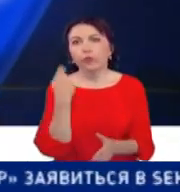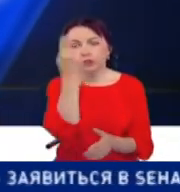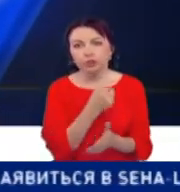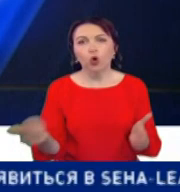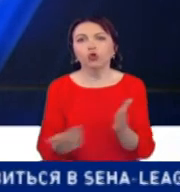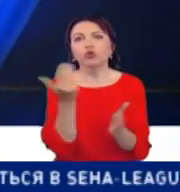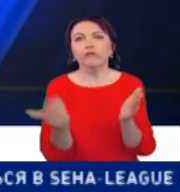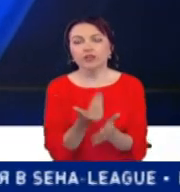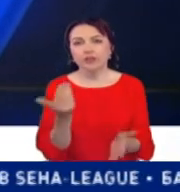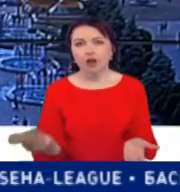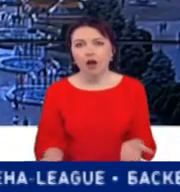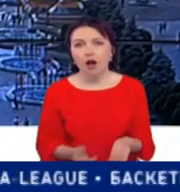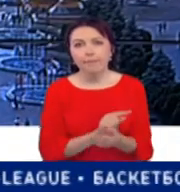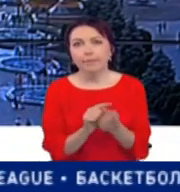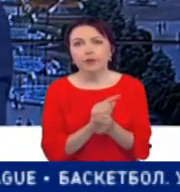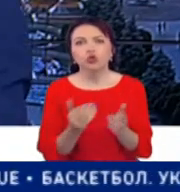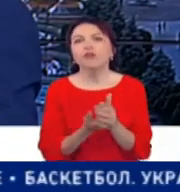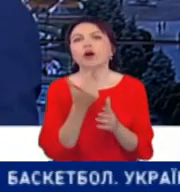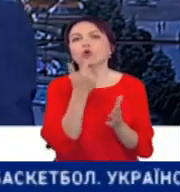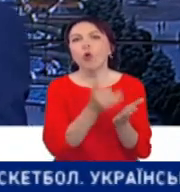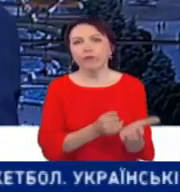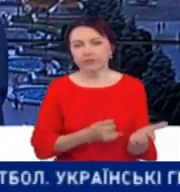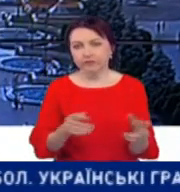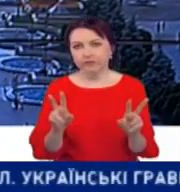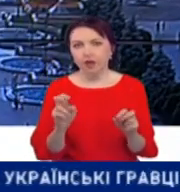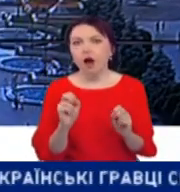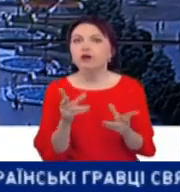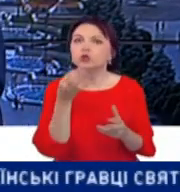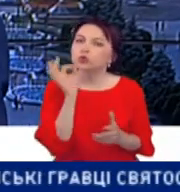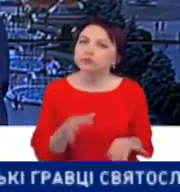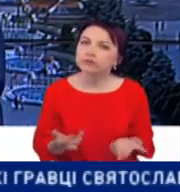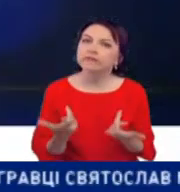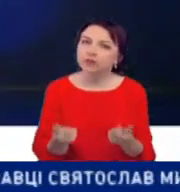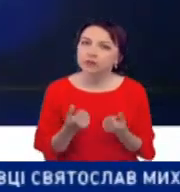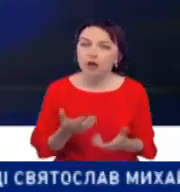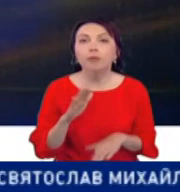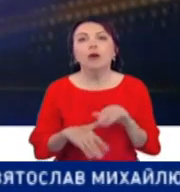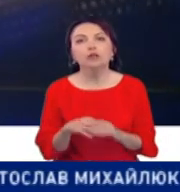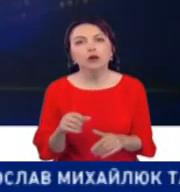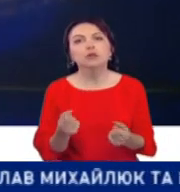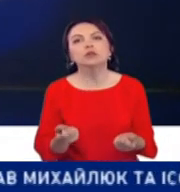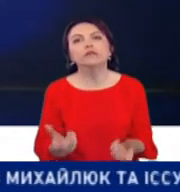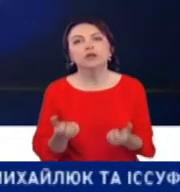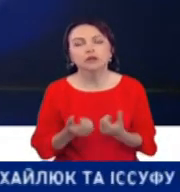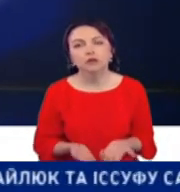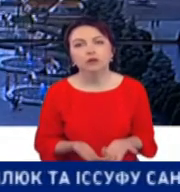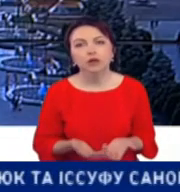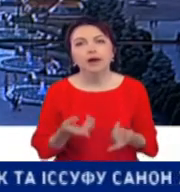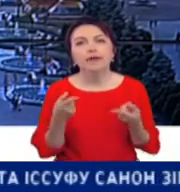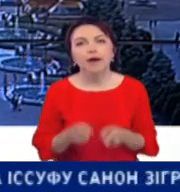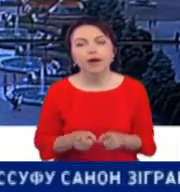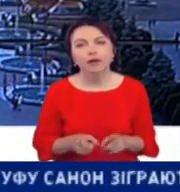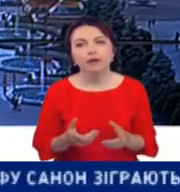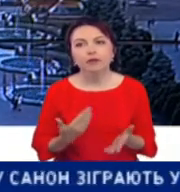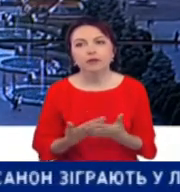оновлення, про нову кров. А як же досвід тоді, да? А як практика, а як реальний